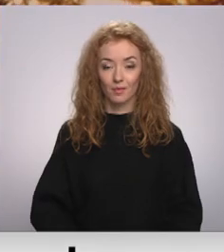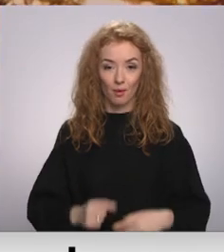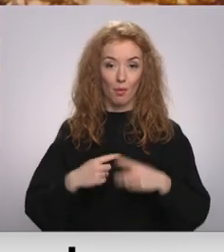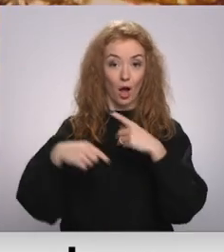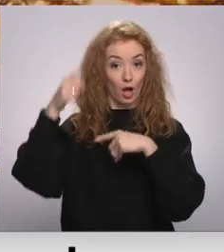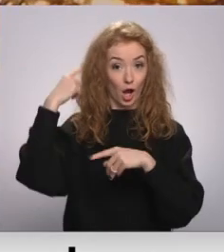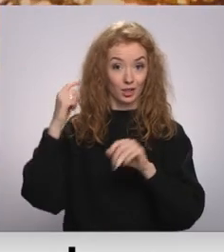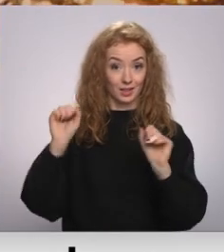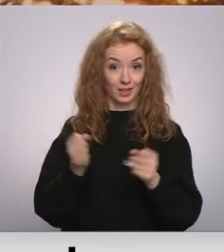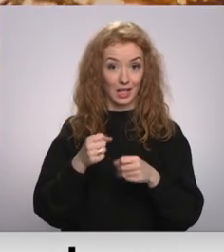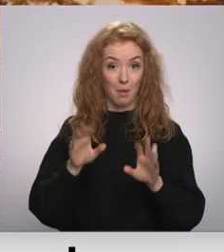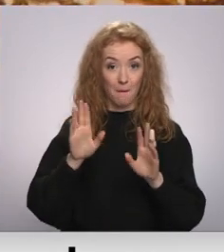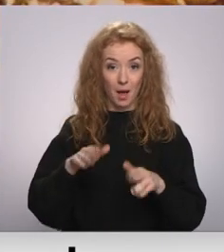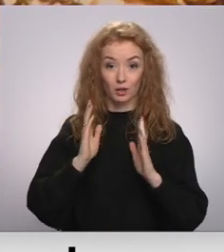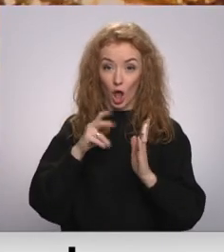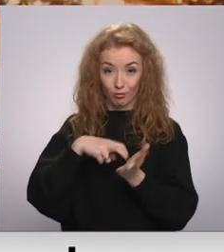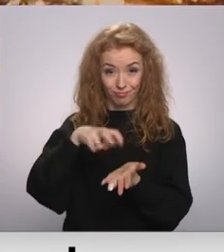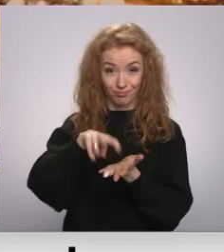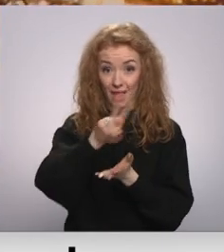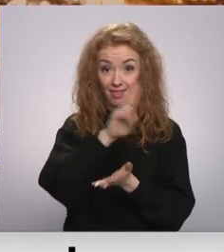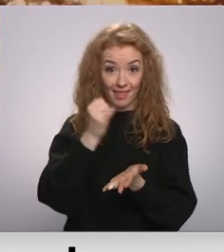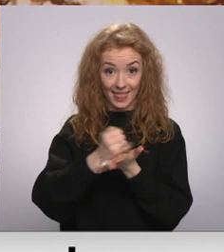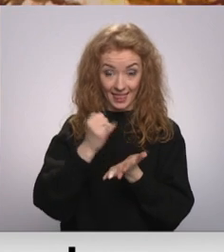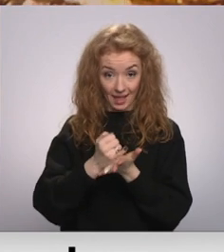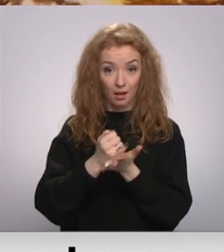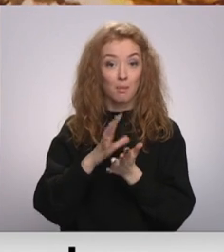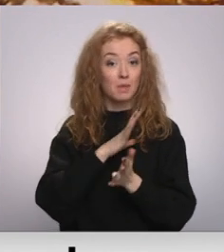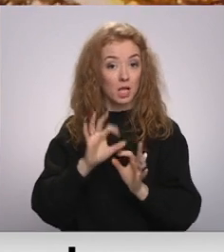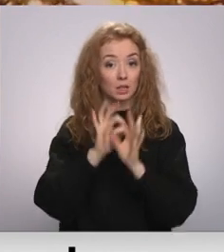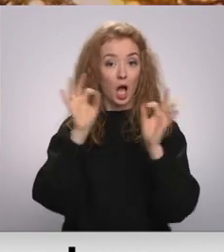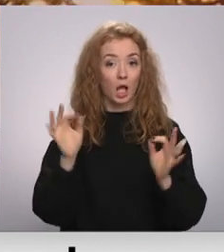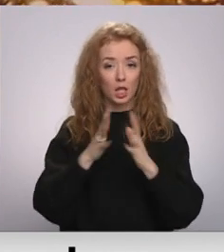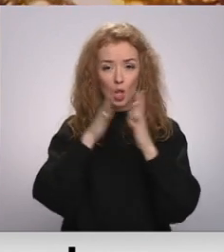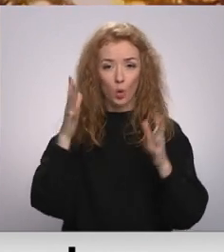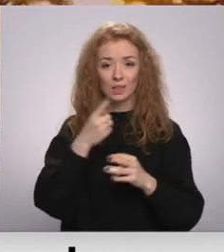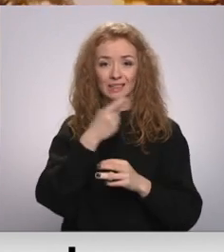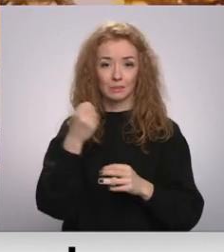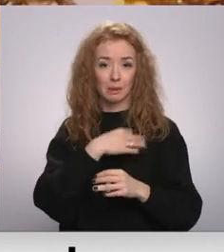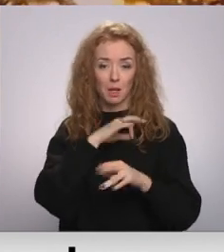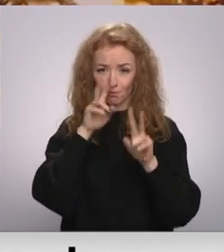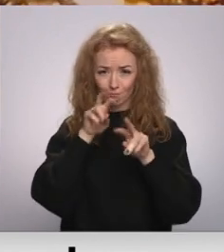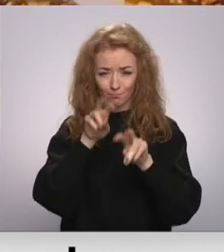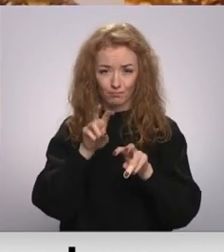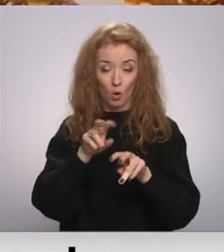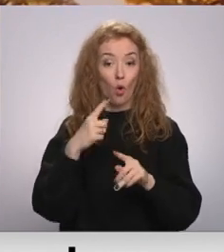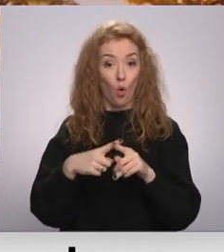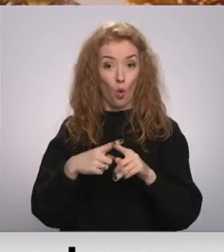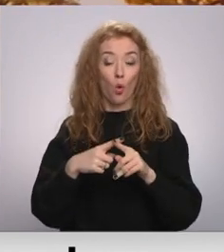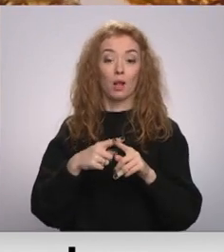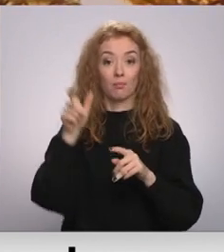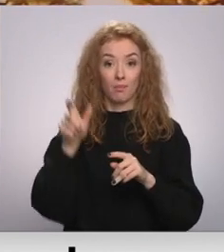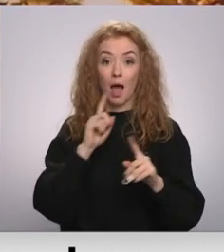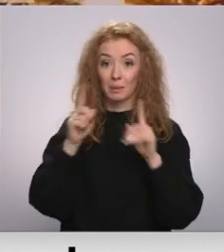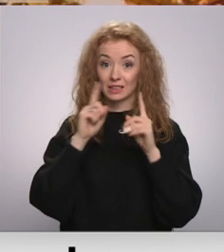Pagājušajā ziemā par ietvju netīrīšanu Rīgā tika sākti vairāki simti pārkāpumu lietu. Privātpersonai administratīvais